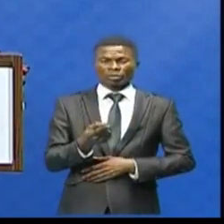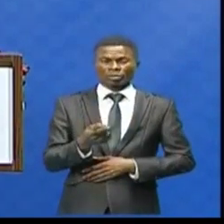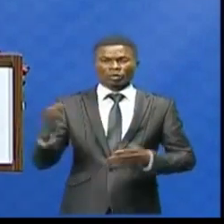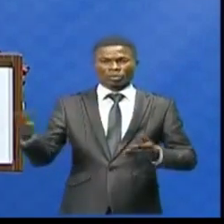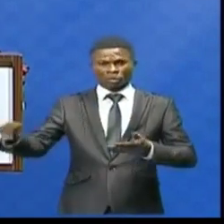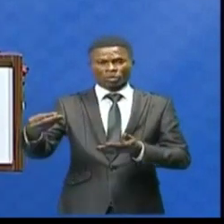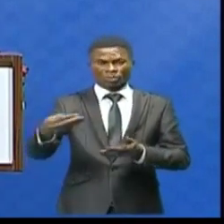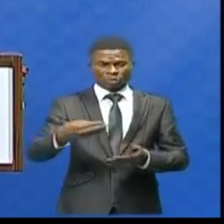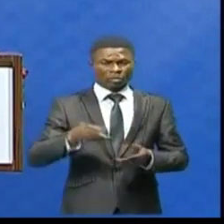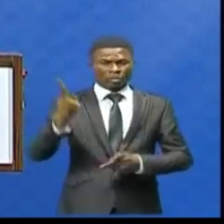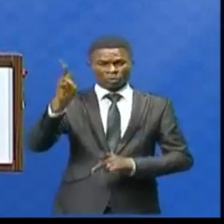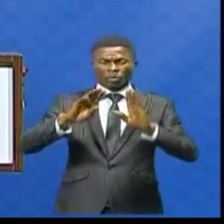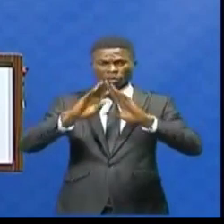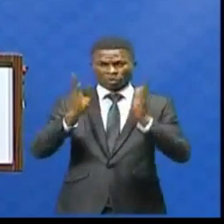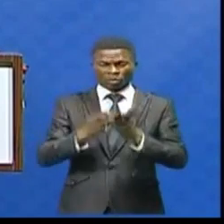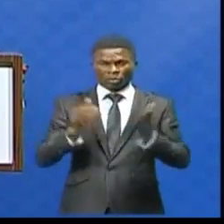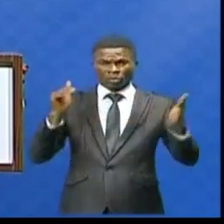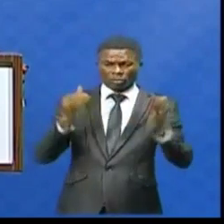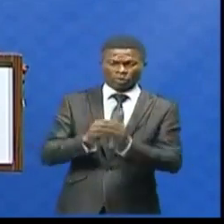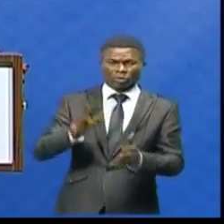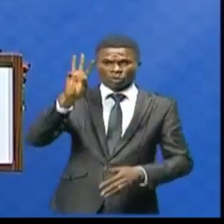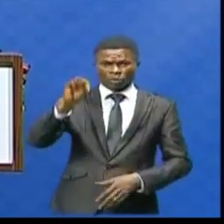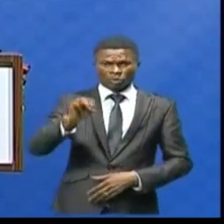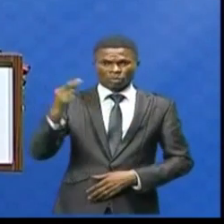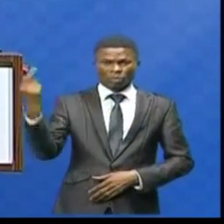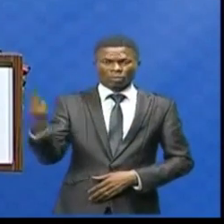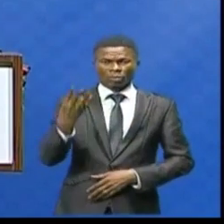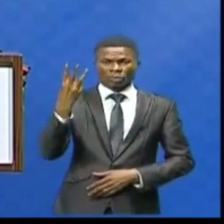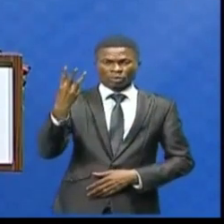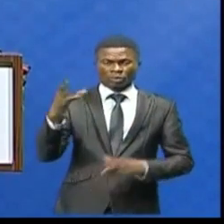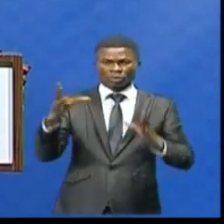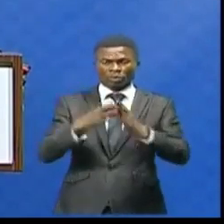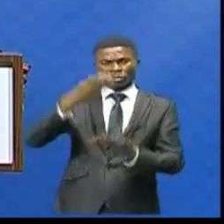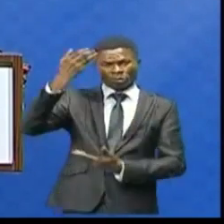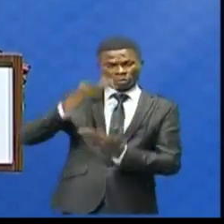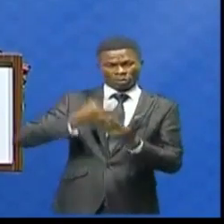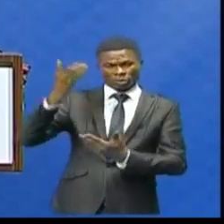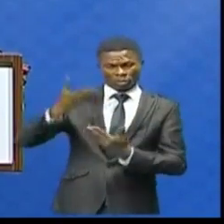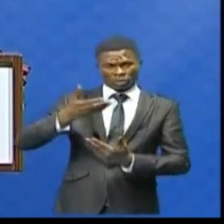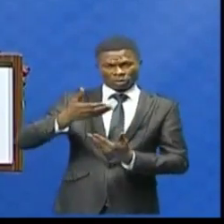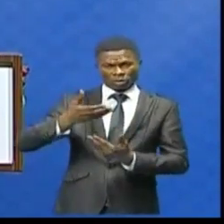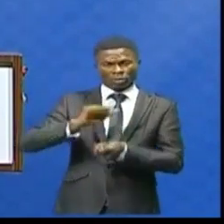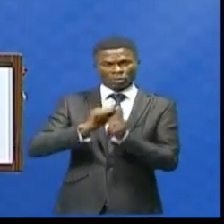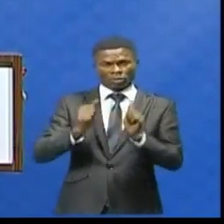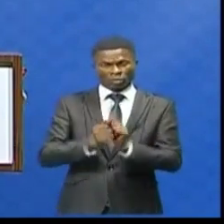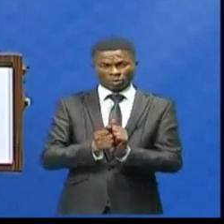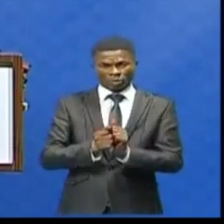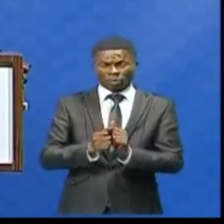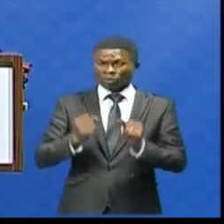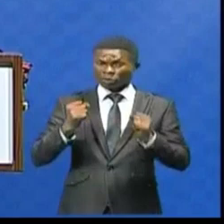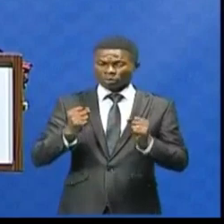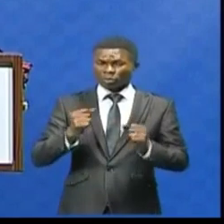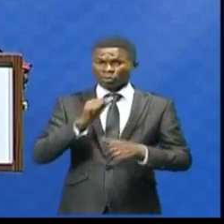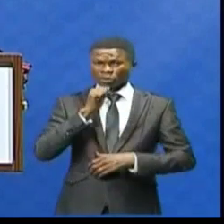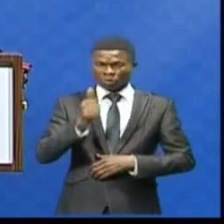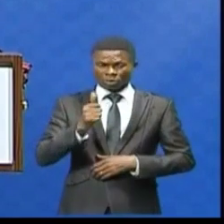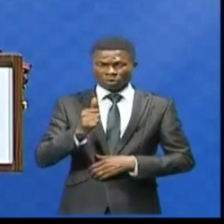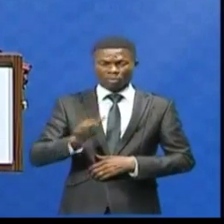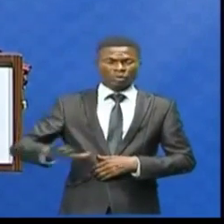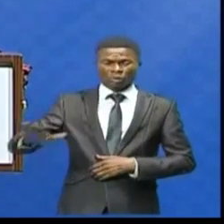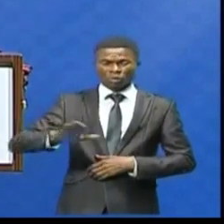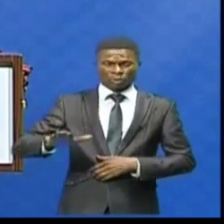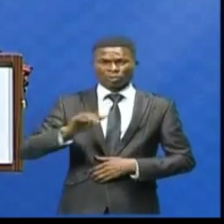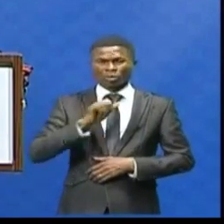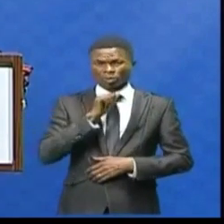mobilisation de notre peuple contre les M23 et les Rwanda n'aura jamais été aussi dense et forte dans tout le